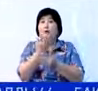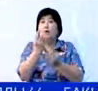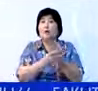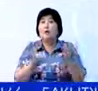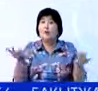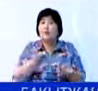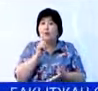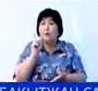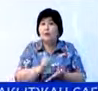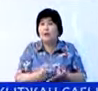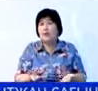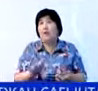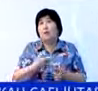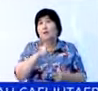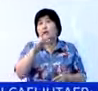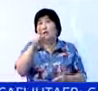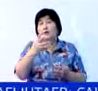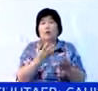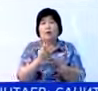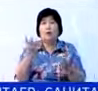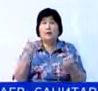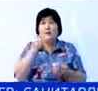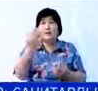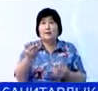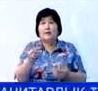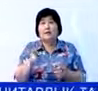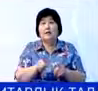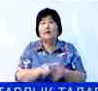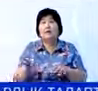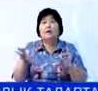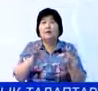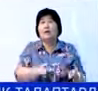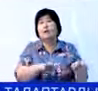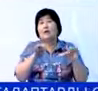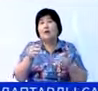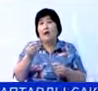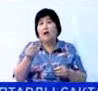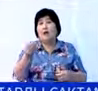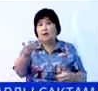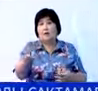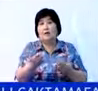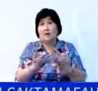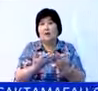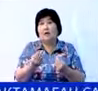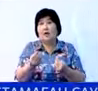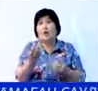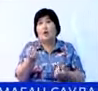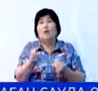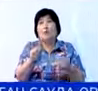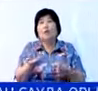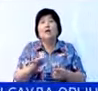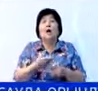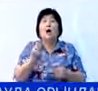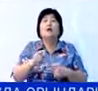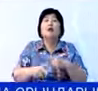керек. Иә, мына кісіде қолбақ болу керек. Себебі есеп айтқан кезде сізге тегін бермейсіз, ақшаға бересіз, дұрыс па? Ақшаны қолмен ұстайсыз, ақшаны